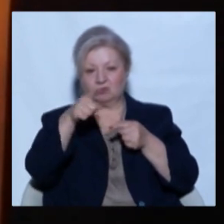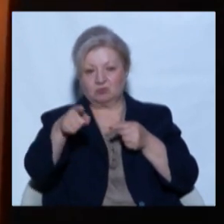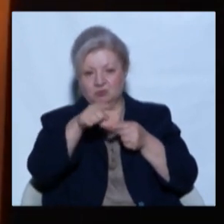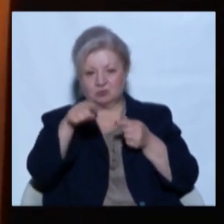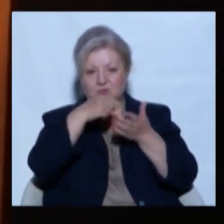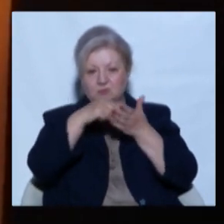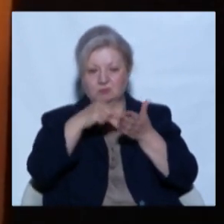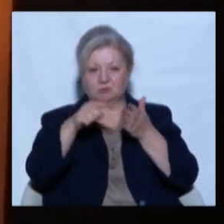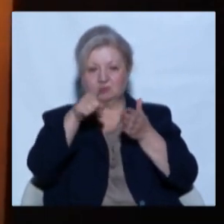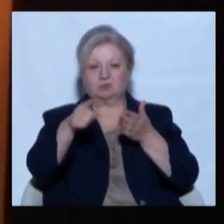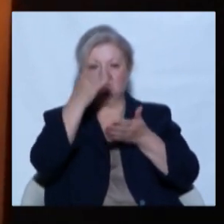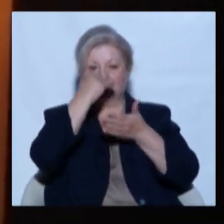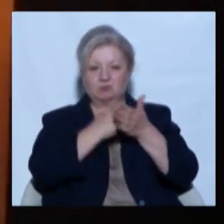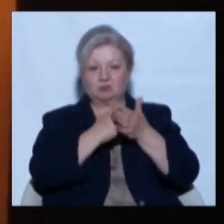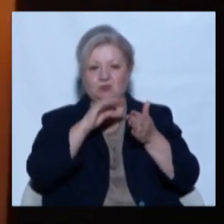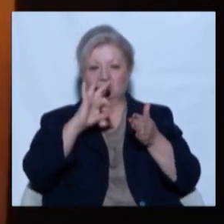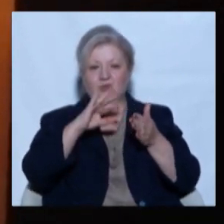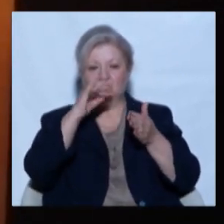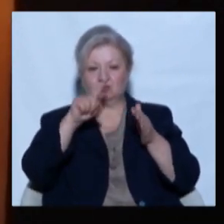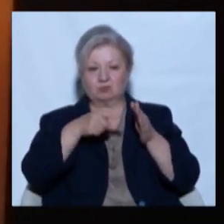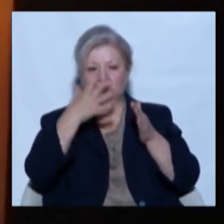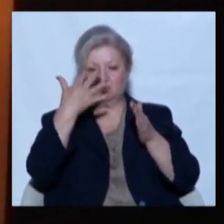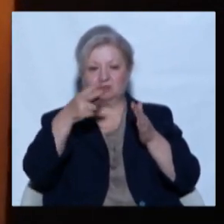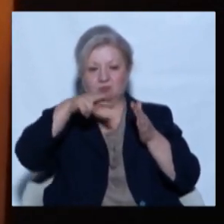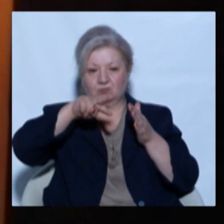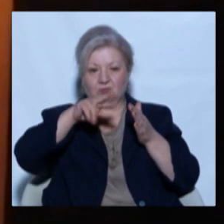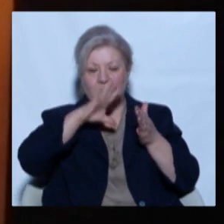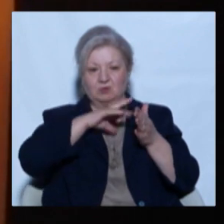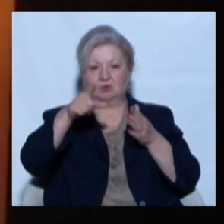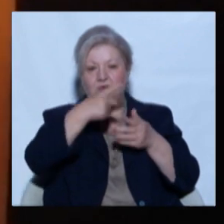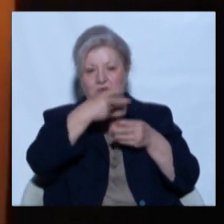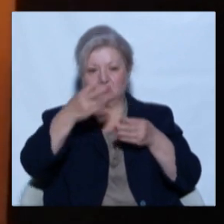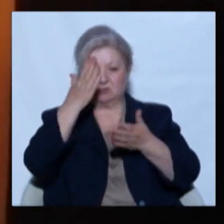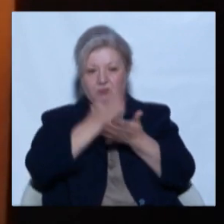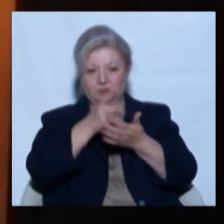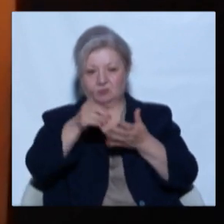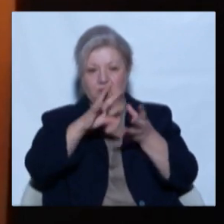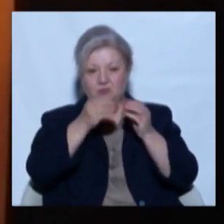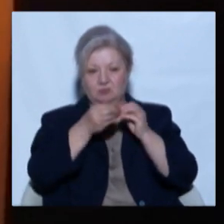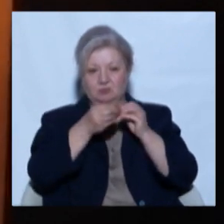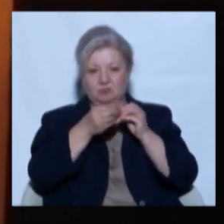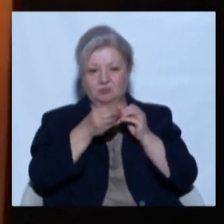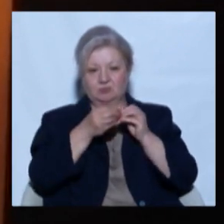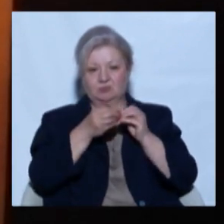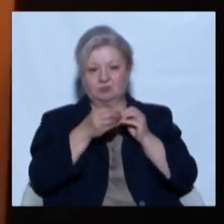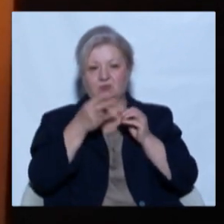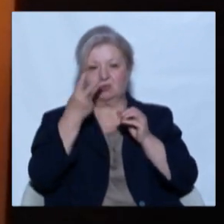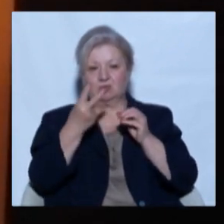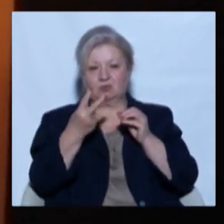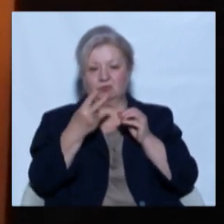0.24 - 0.29 შეფარდებული 0.5 კვადრატთან. ეს თავისთავად ძვრის -0.5